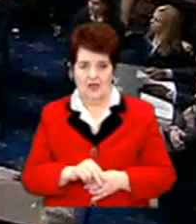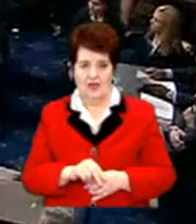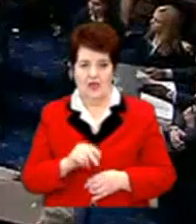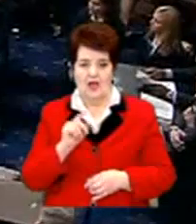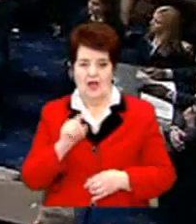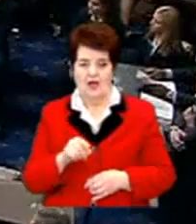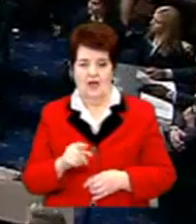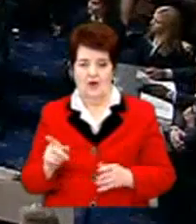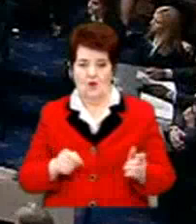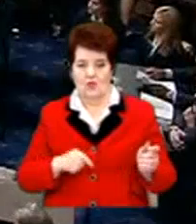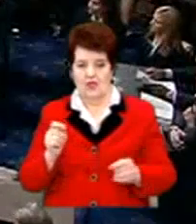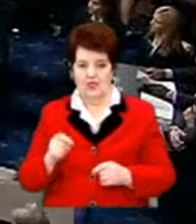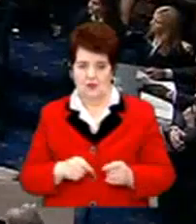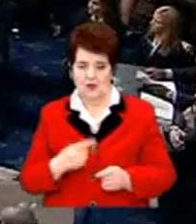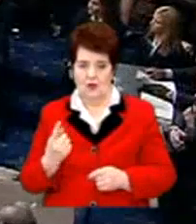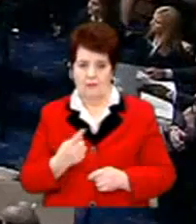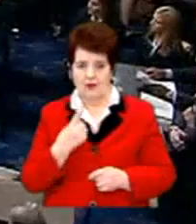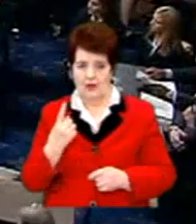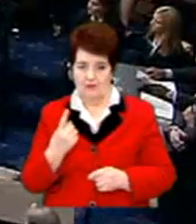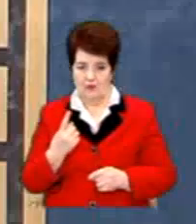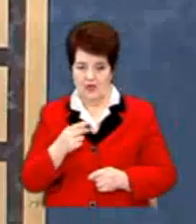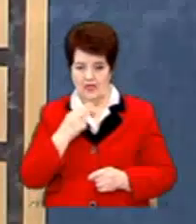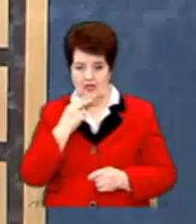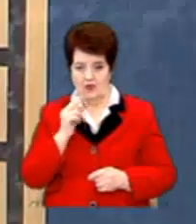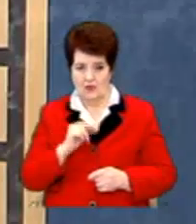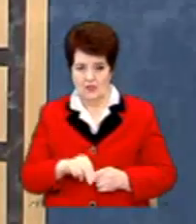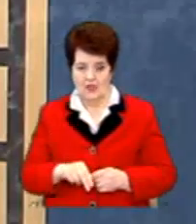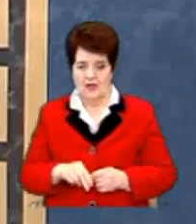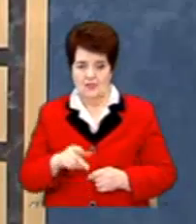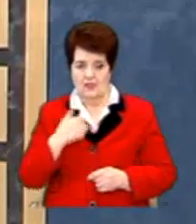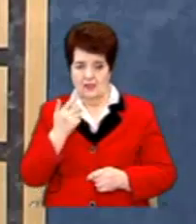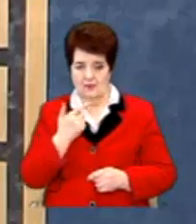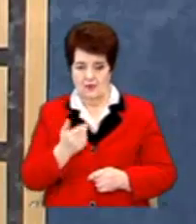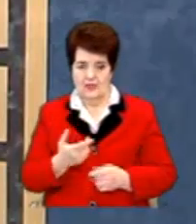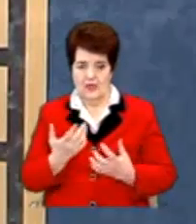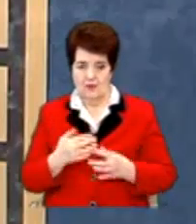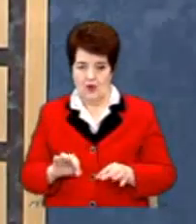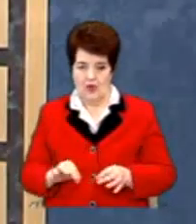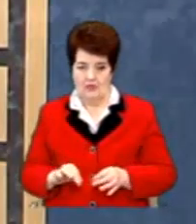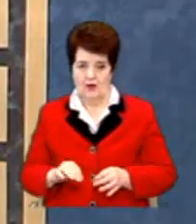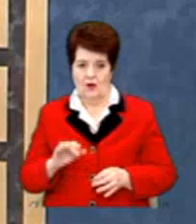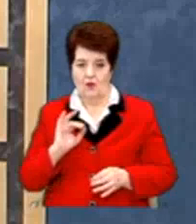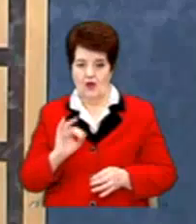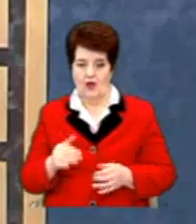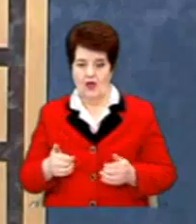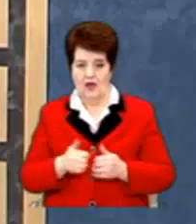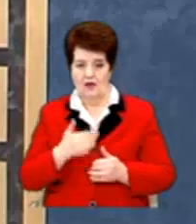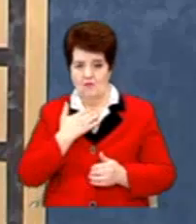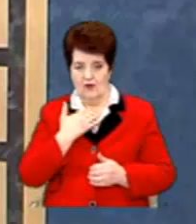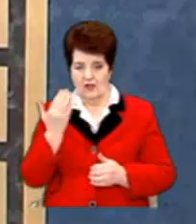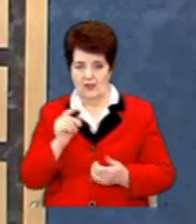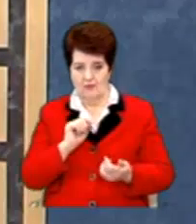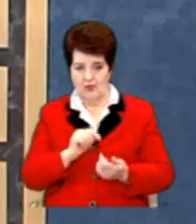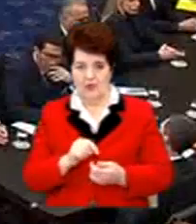a funcționării Congresului. În cazul primului cap de acuzare, republicanul Mitt Romney s-a alăturat democraților, care la rândul lor au votat consolidat